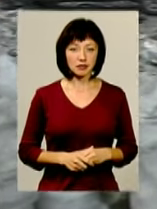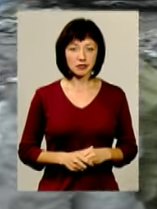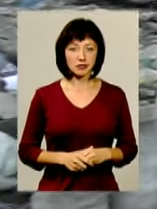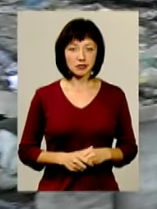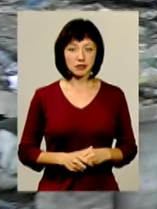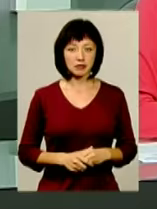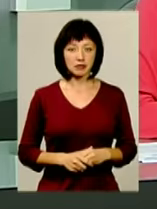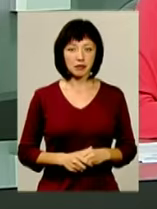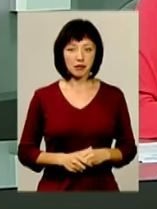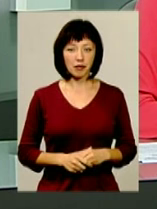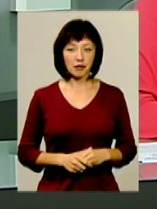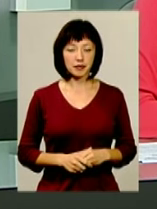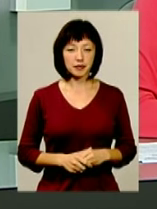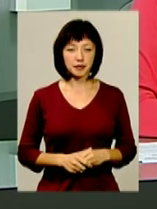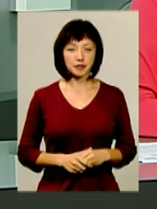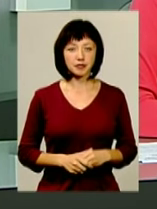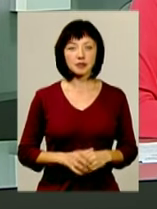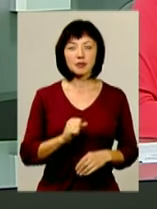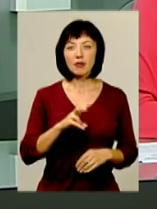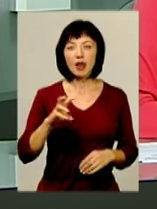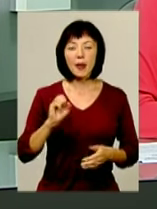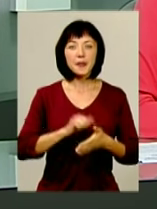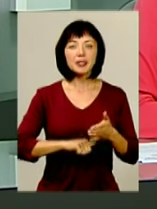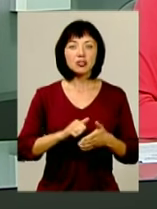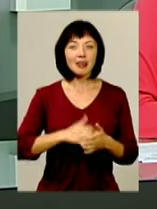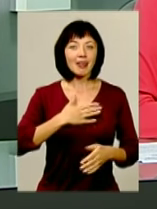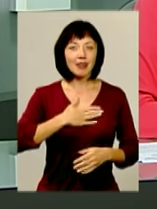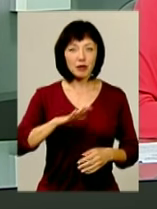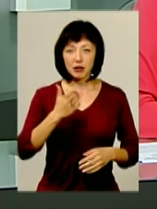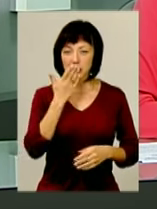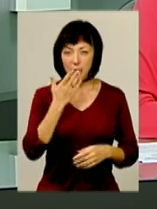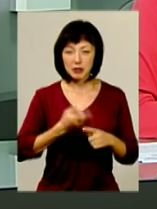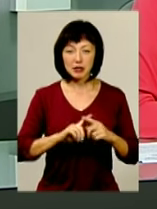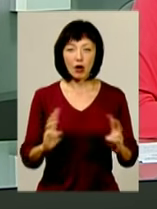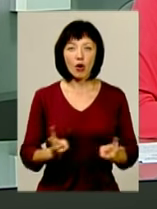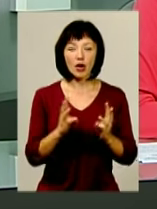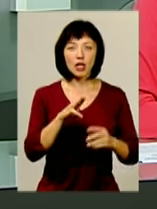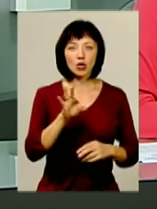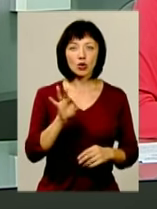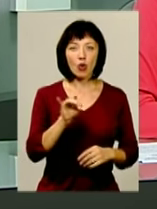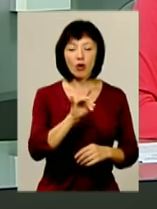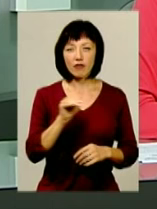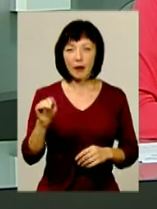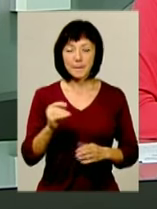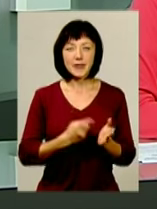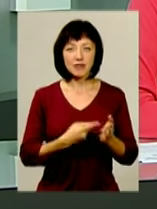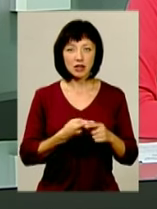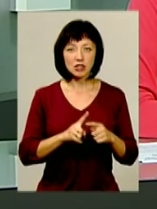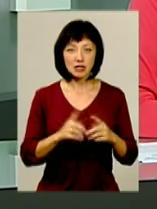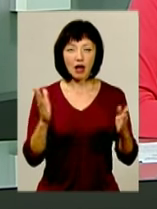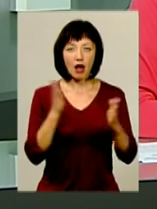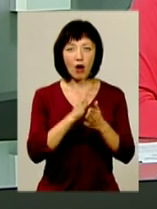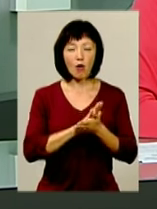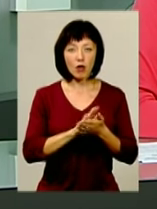випуску. Проте причина неприємного запаху – горіння торфу. Підтверджують цей екологи. Нині